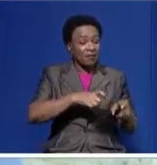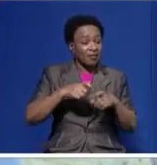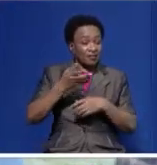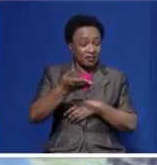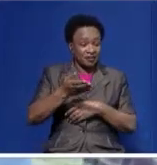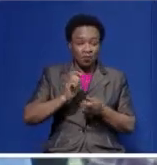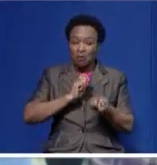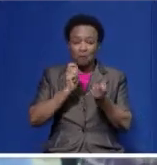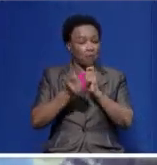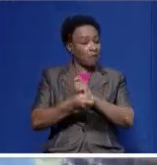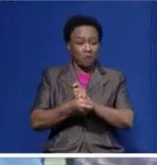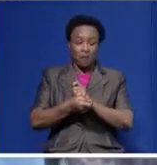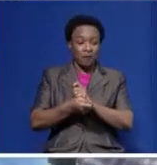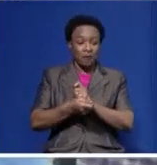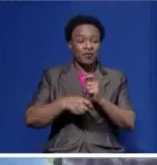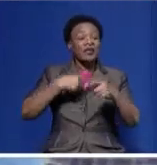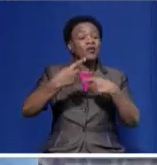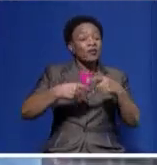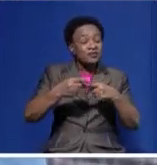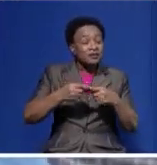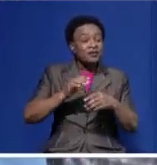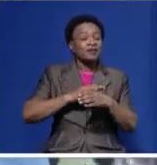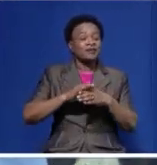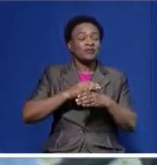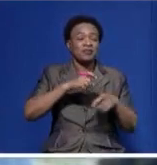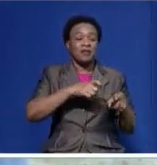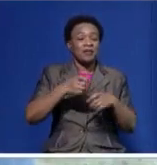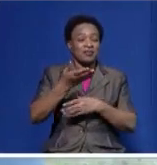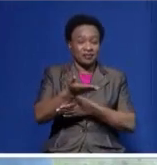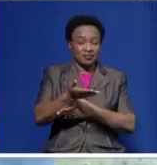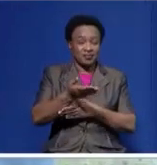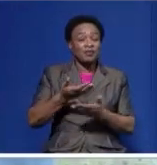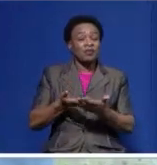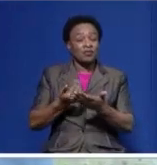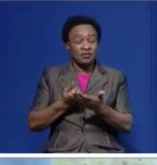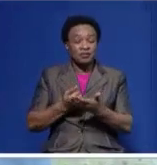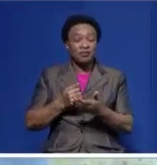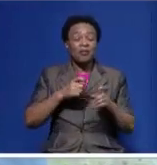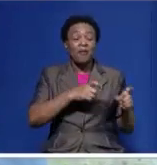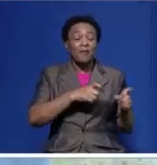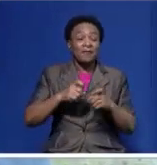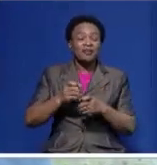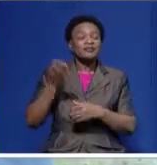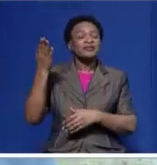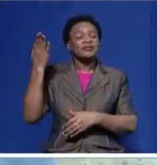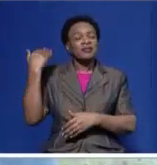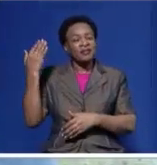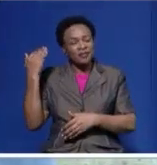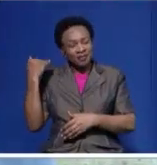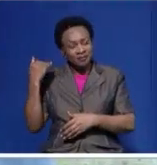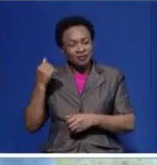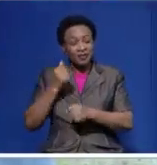hilo halitogeuka. Wataendelea kuitumia bandari hii kwa sababu ni bandari ya zamani